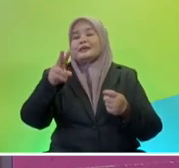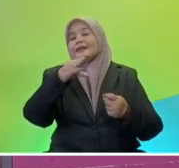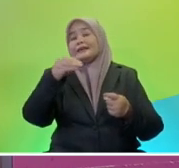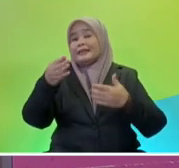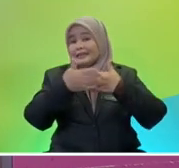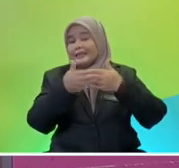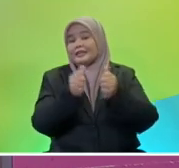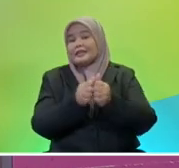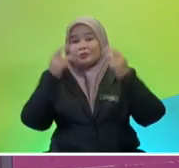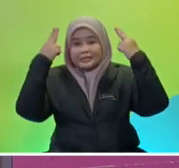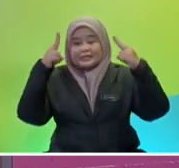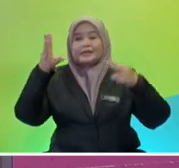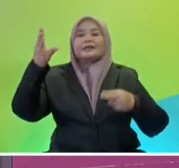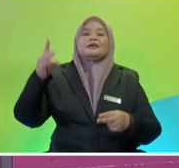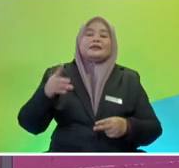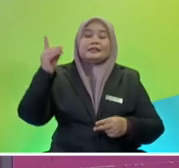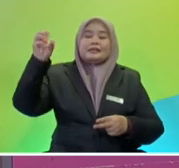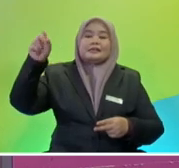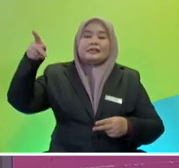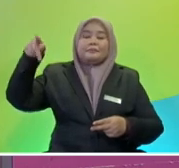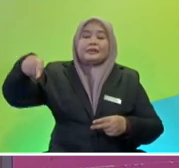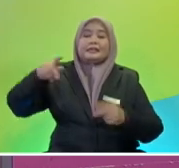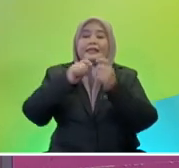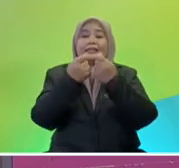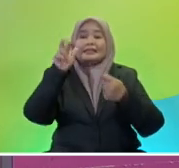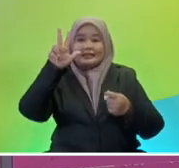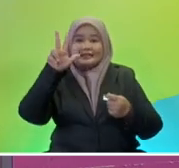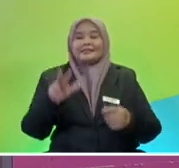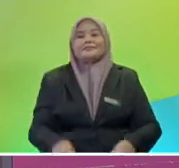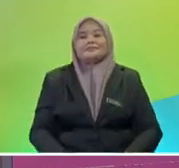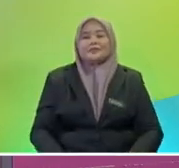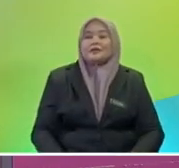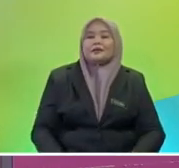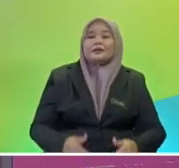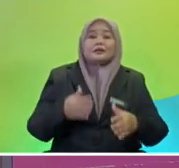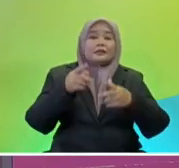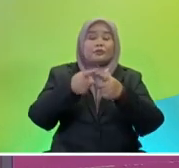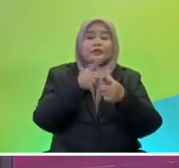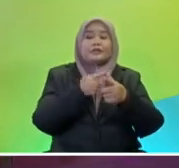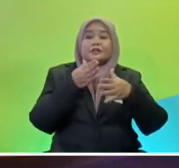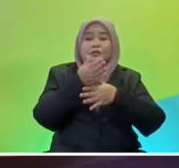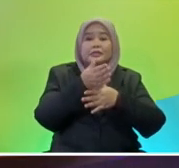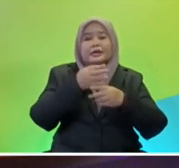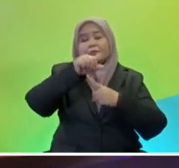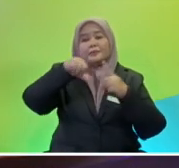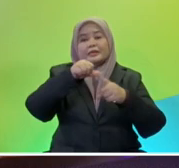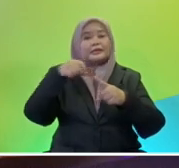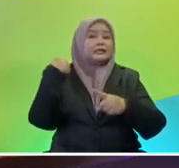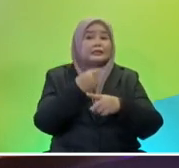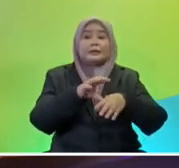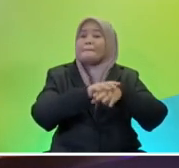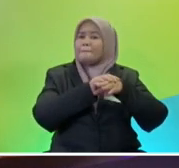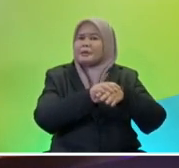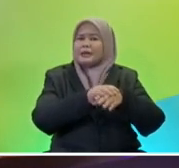berkaitan Islam tingkatan 3 ya oke kemudian yang seterusnya apabila kita memegang